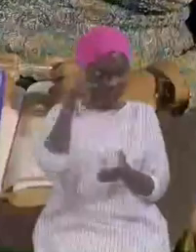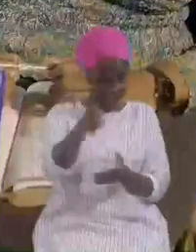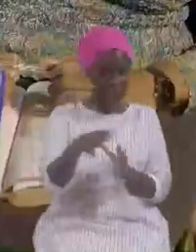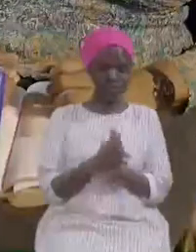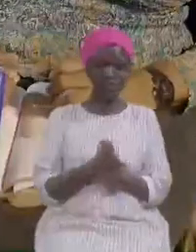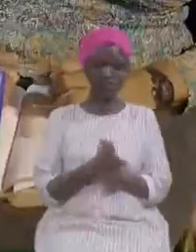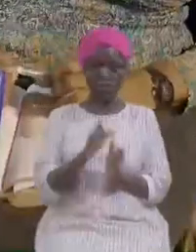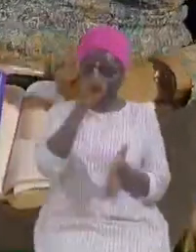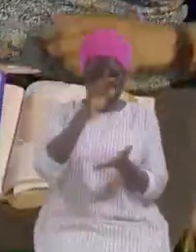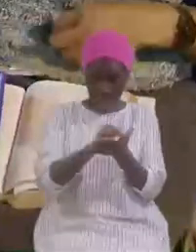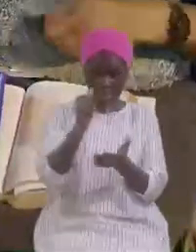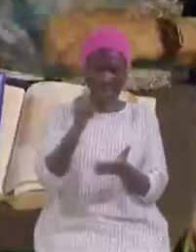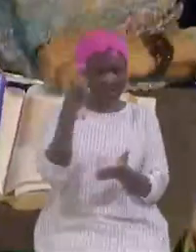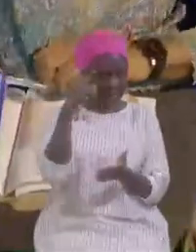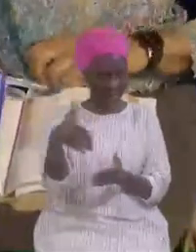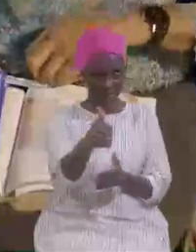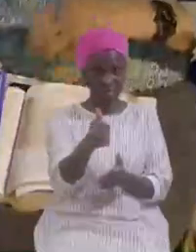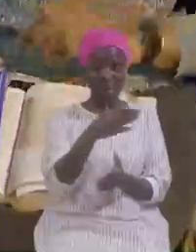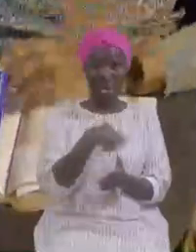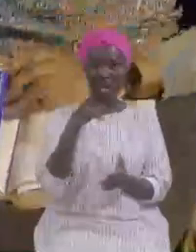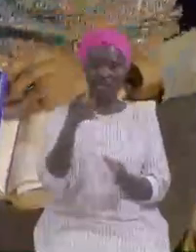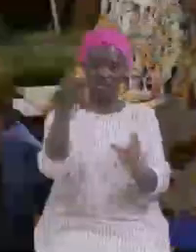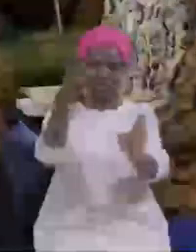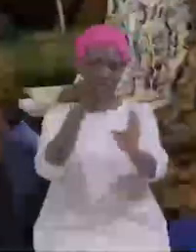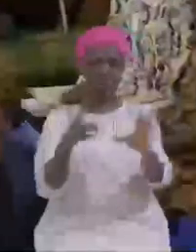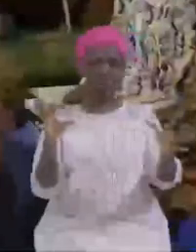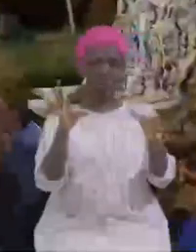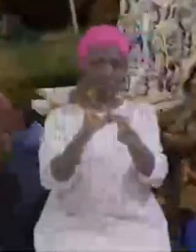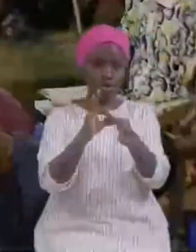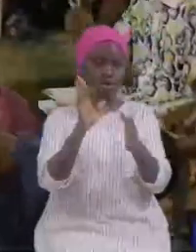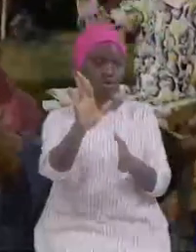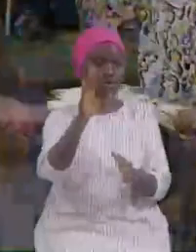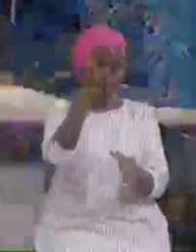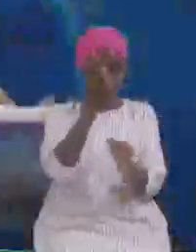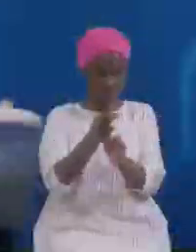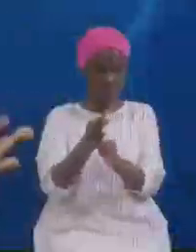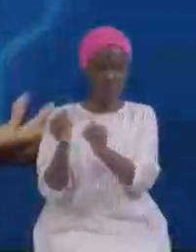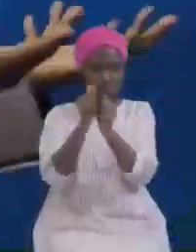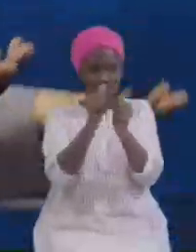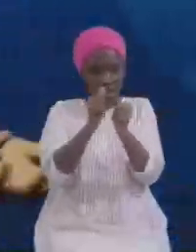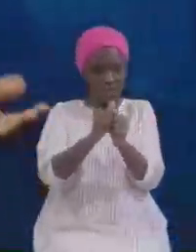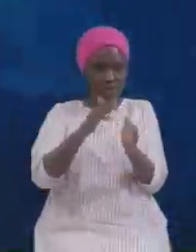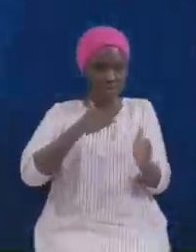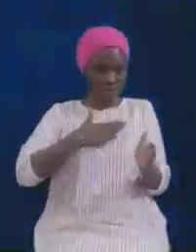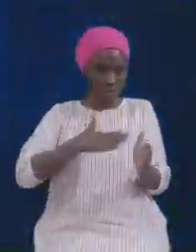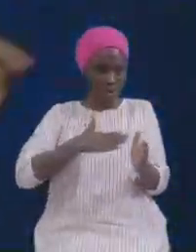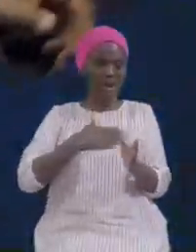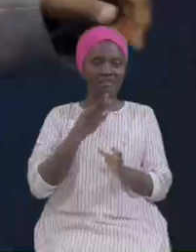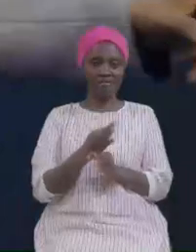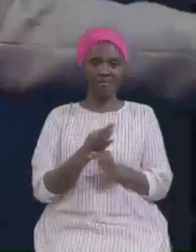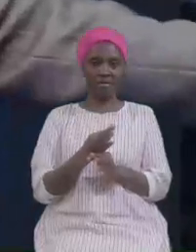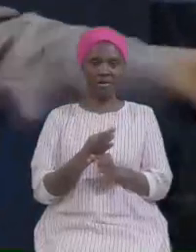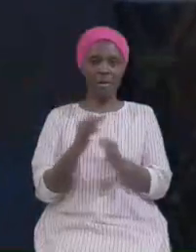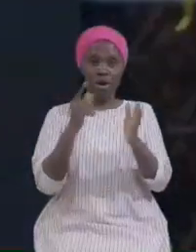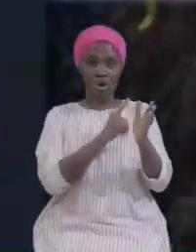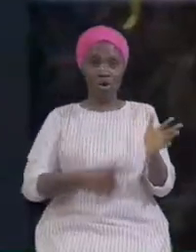Tu crois pour toi-même. Et tu joins ta foi à ma foi. Le Seigneur Jésus croyait déjà, c'est pourquoi